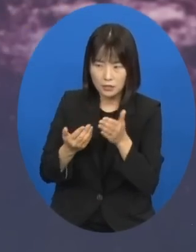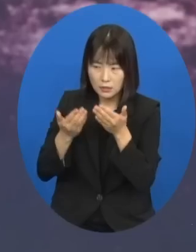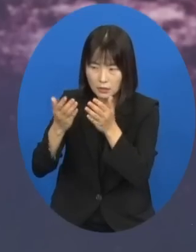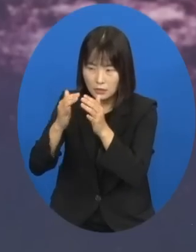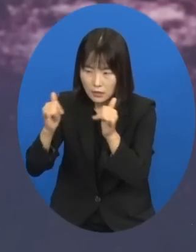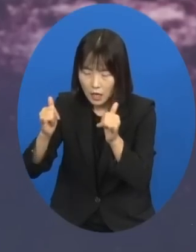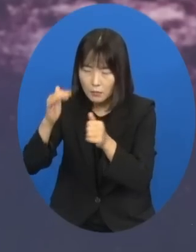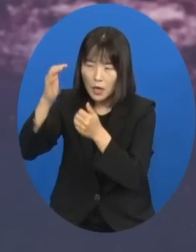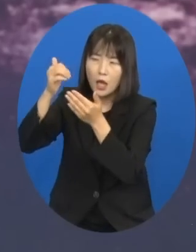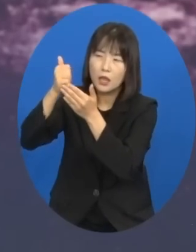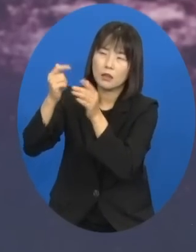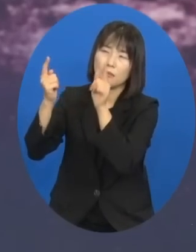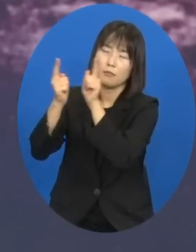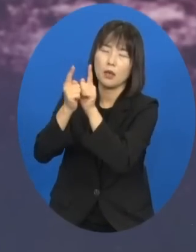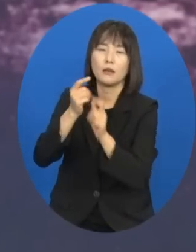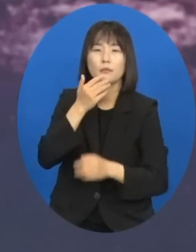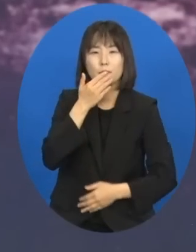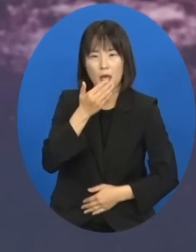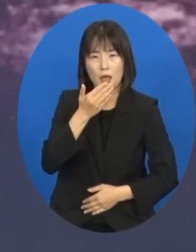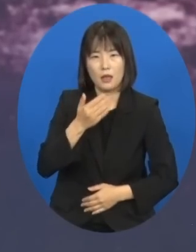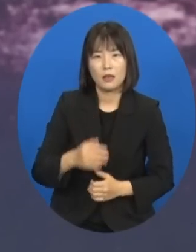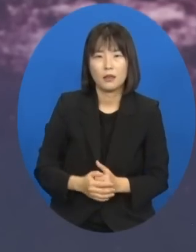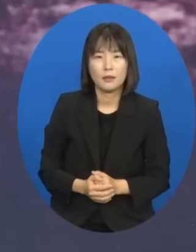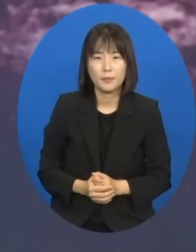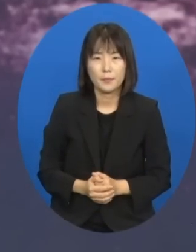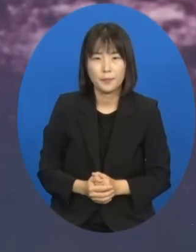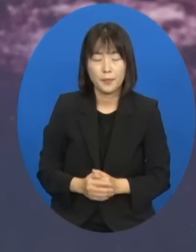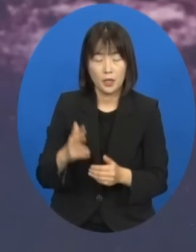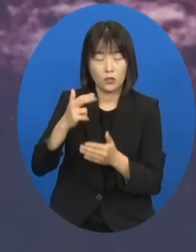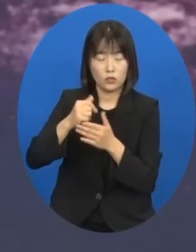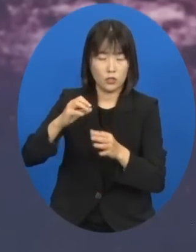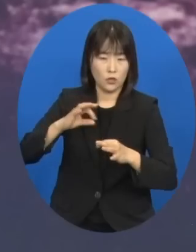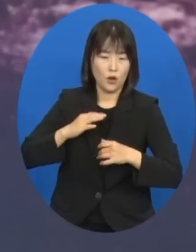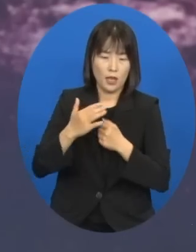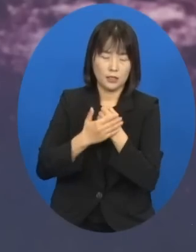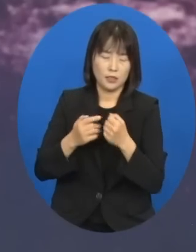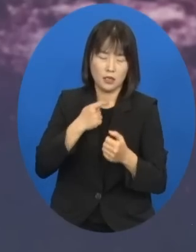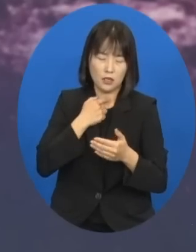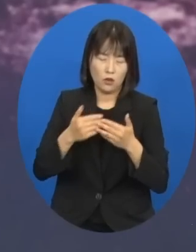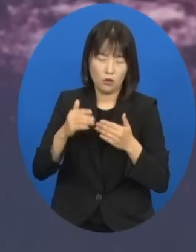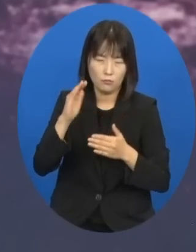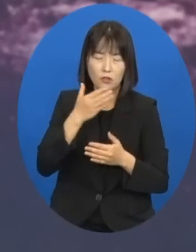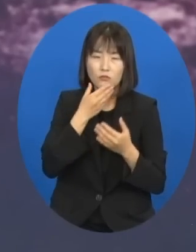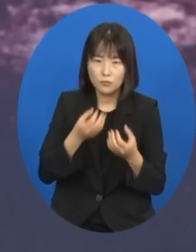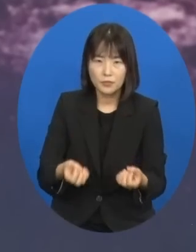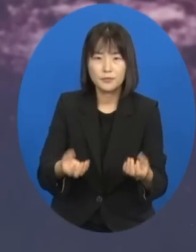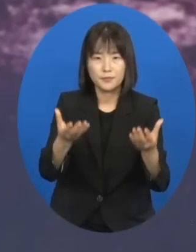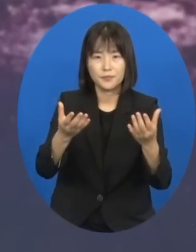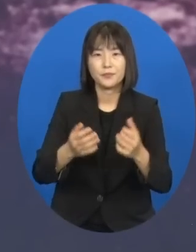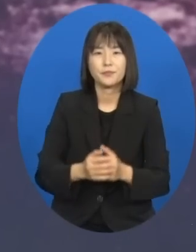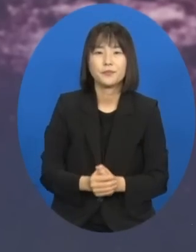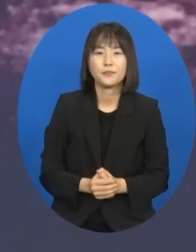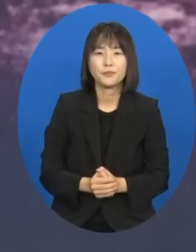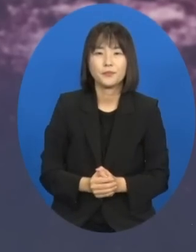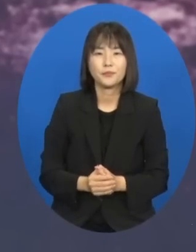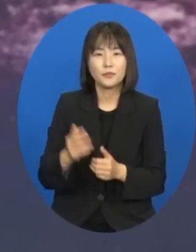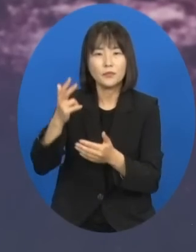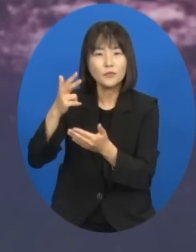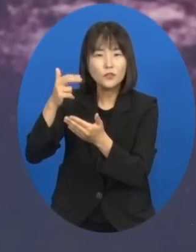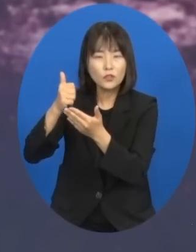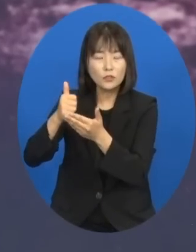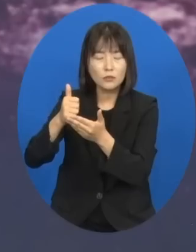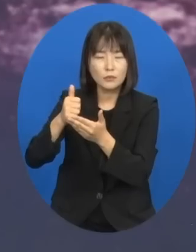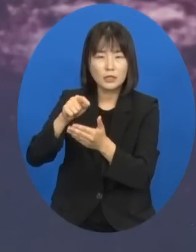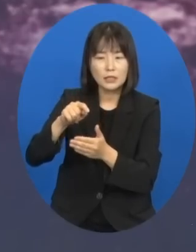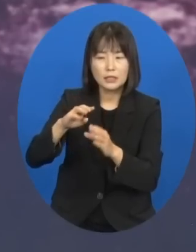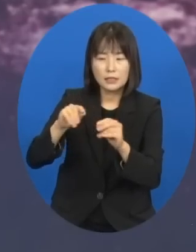하나님을 만나게 되는 것입니다. 여러분들이 이런 주의 놀라운 은혜를 경험하시기를 축복합니다. 그래서 주님은 그랄에 간